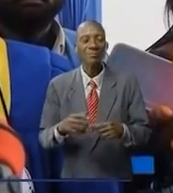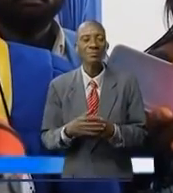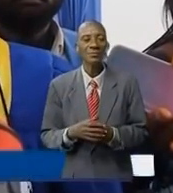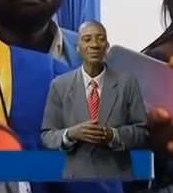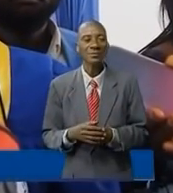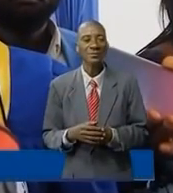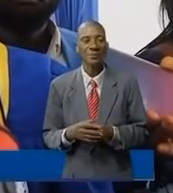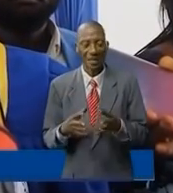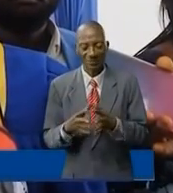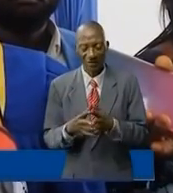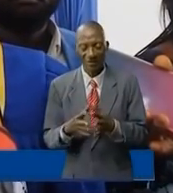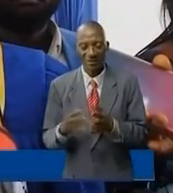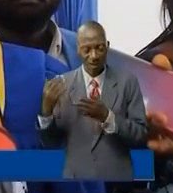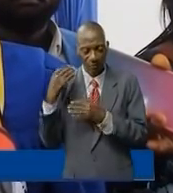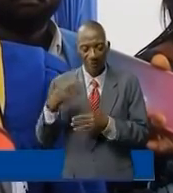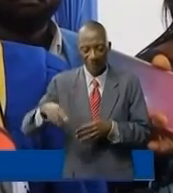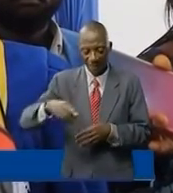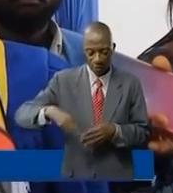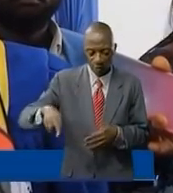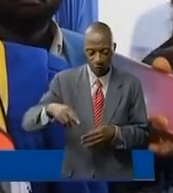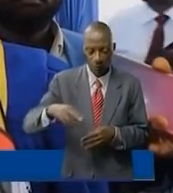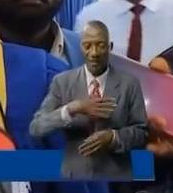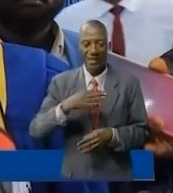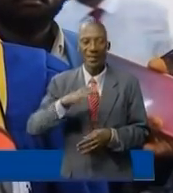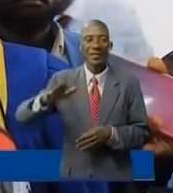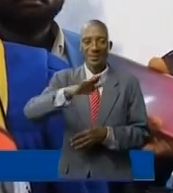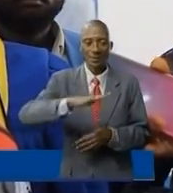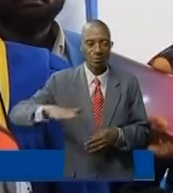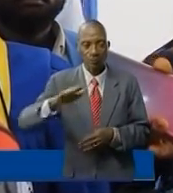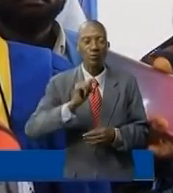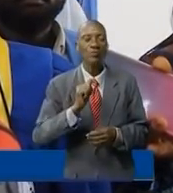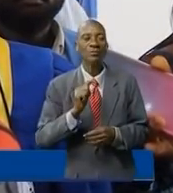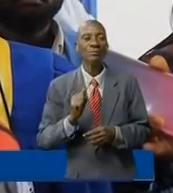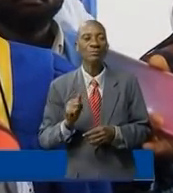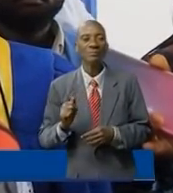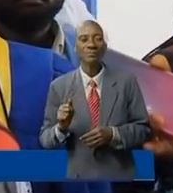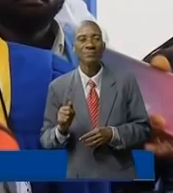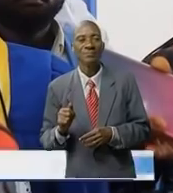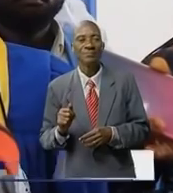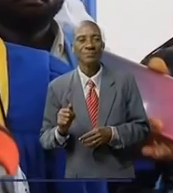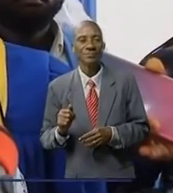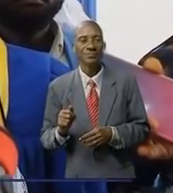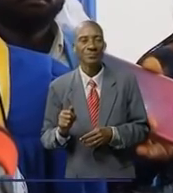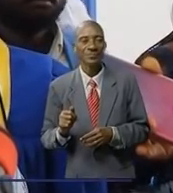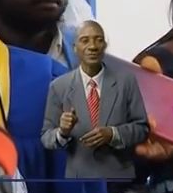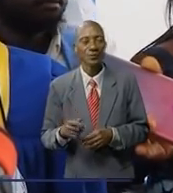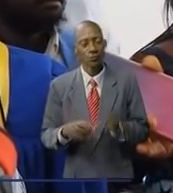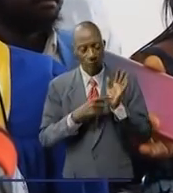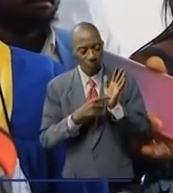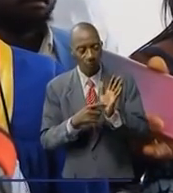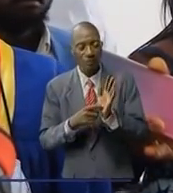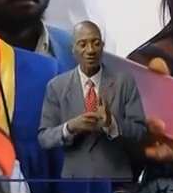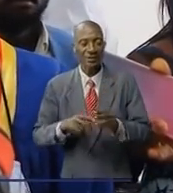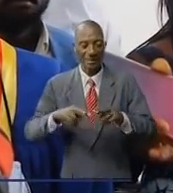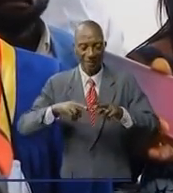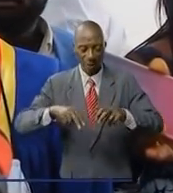pourquoi pas régionaux. Et cela nous montre que les ressources naturelles deviennent pratiquement